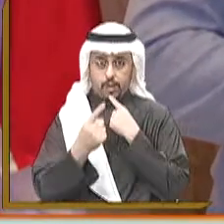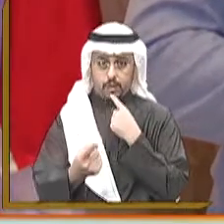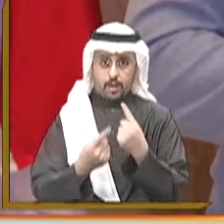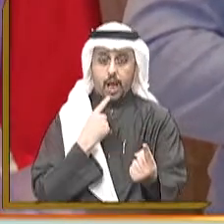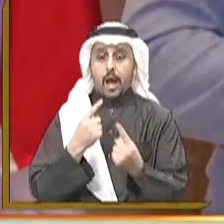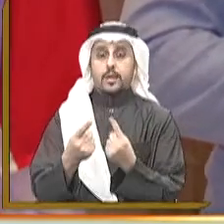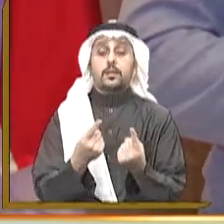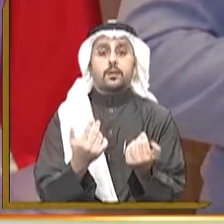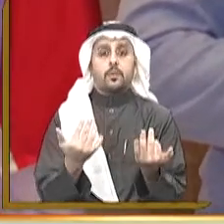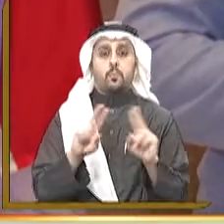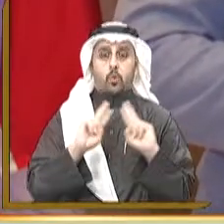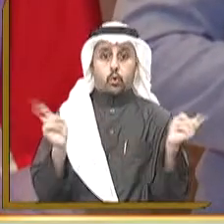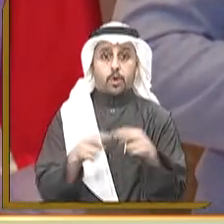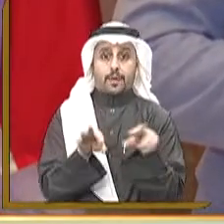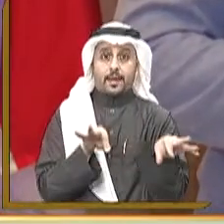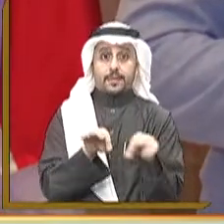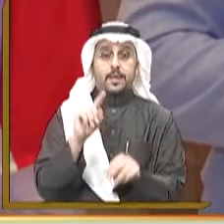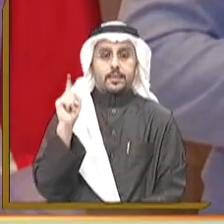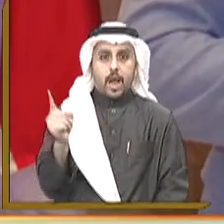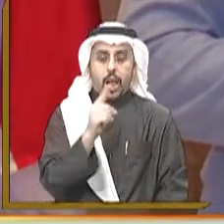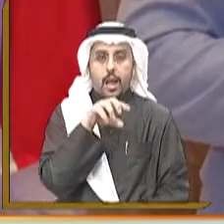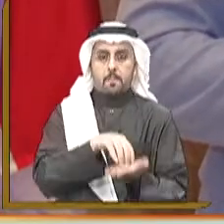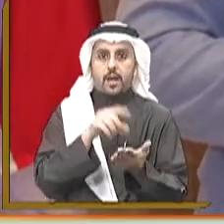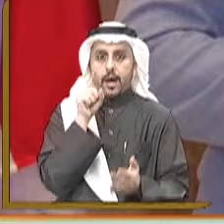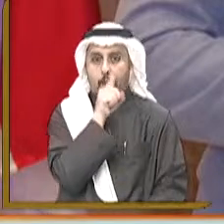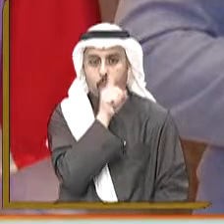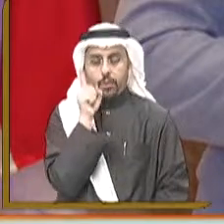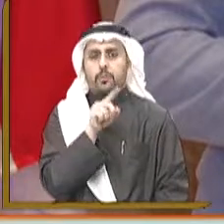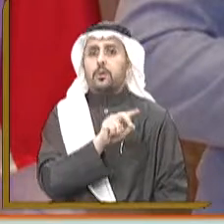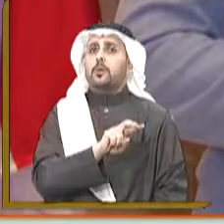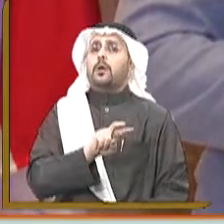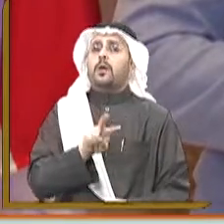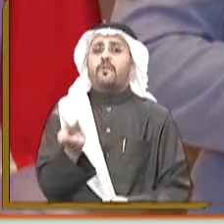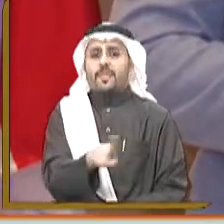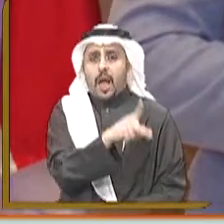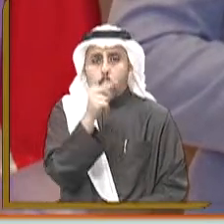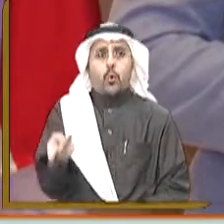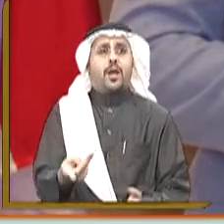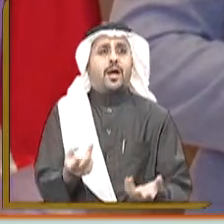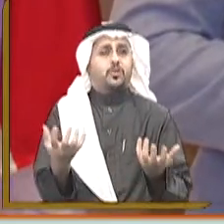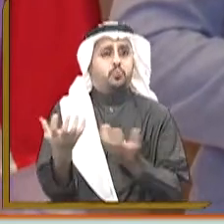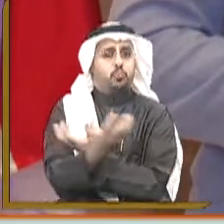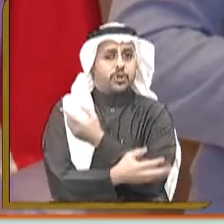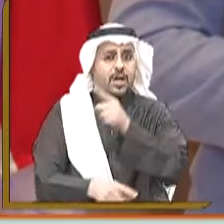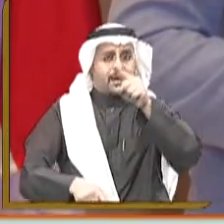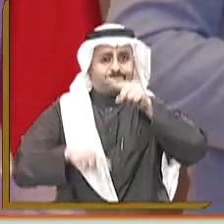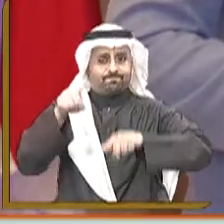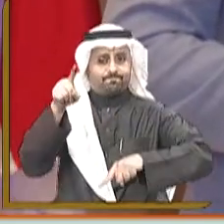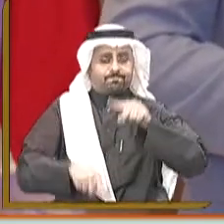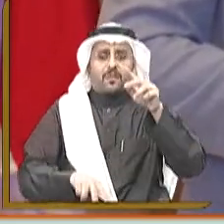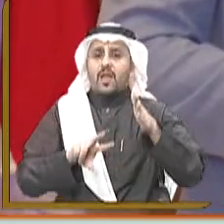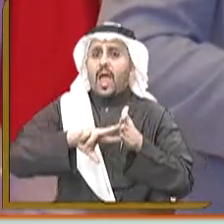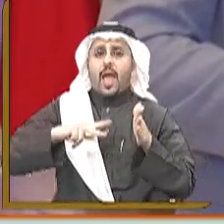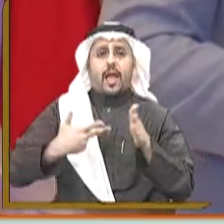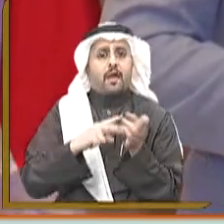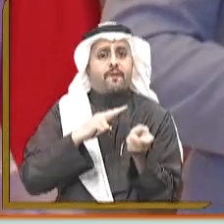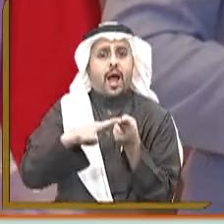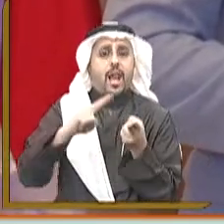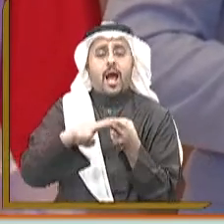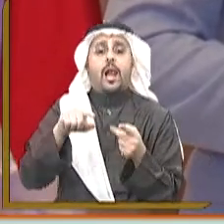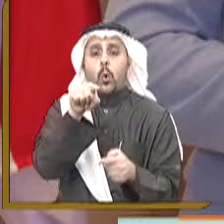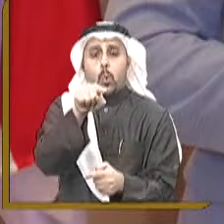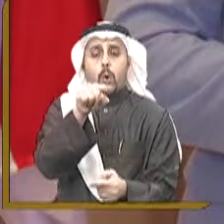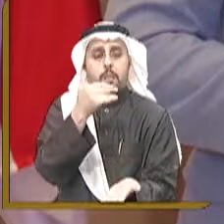السياسة العالمي الذي استضافته العاصمة أبوظبي مختلف التحولات السياسية والاقتصادية الحاصلة في العالم وتأثيرها على البلدان